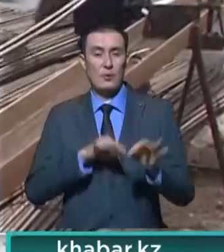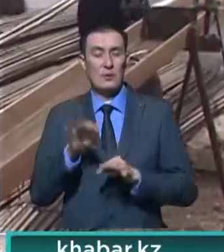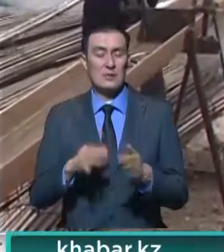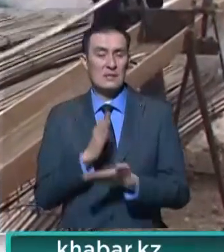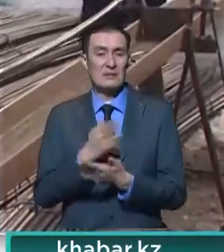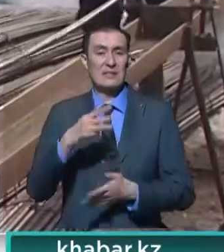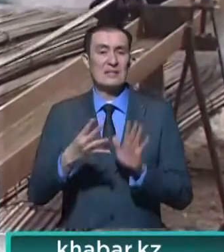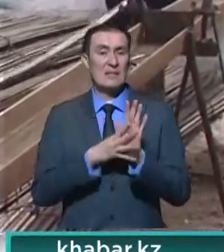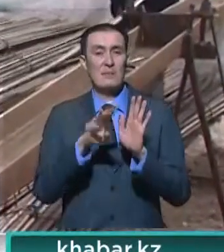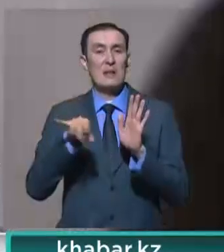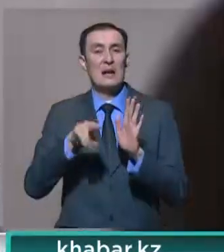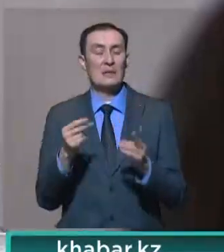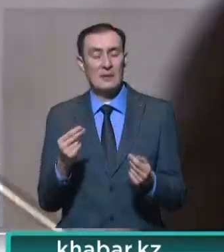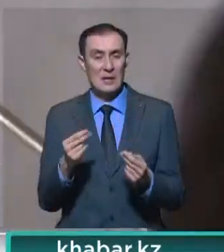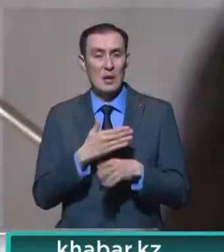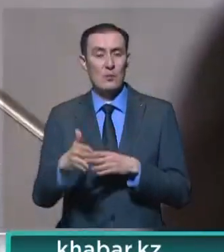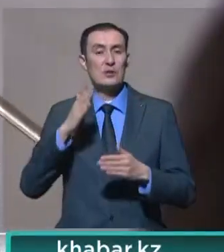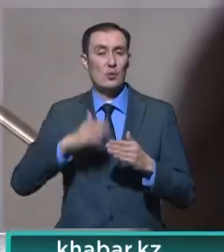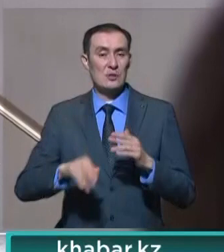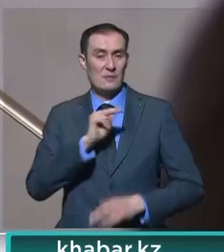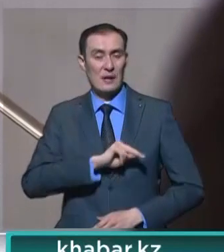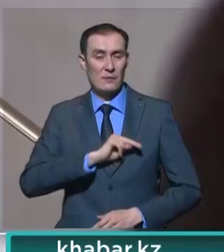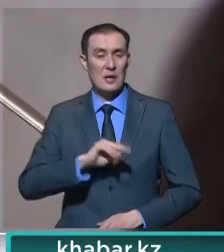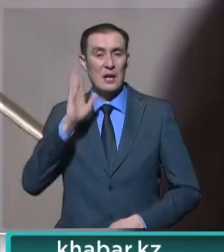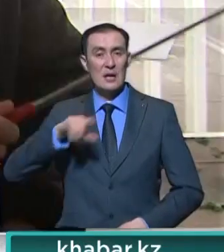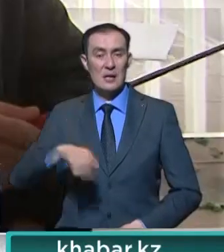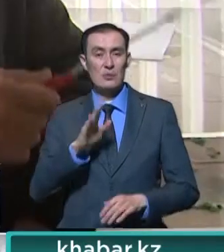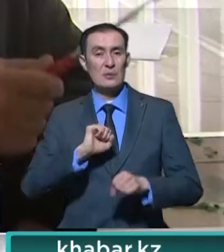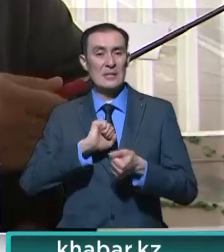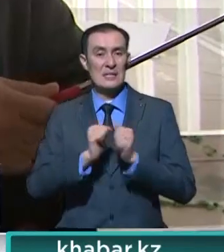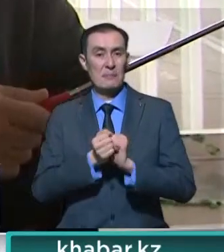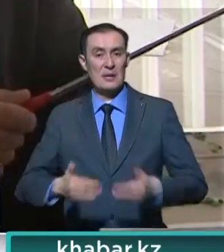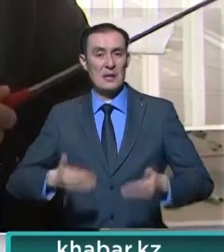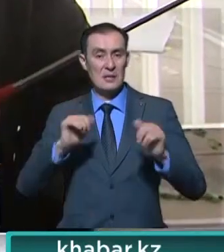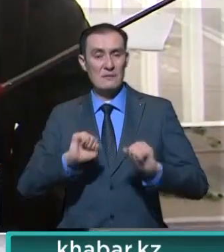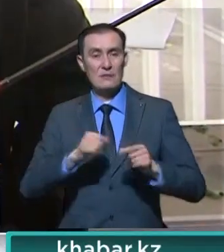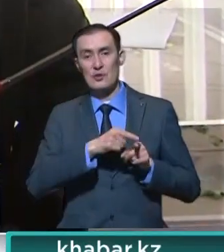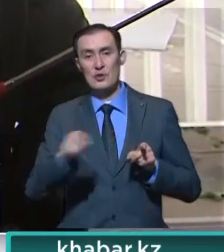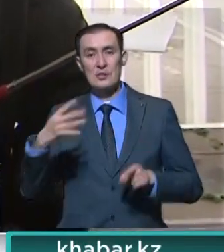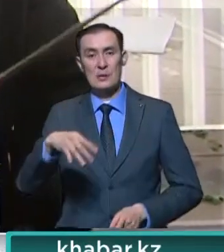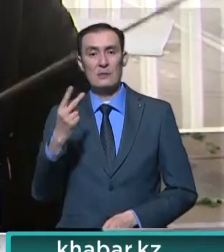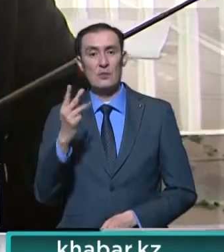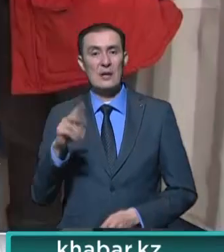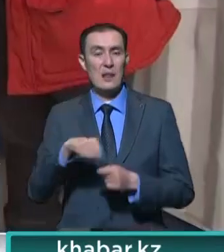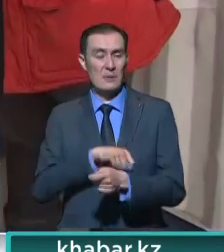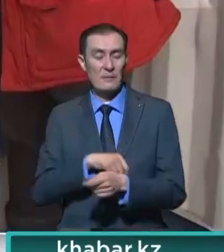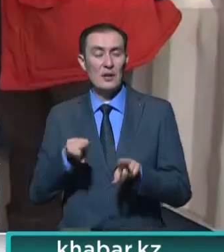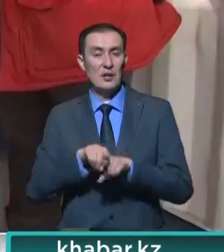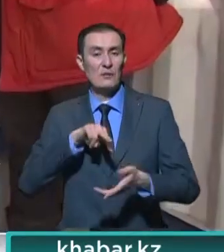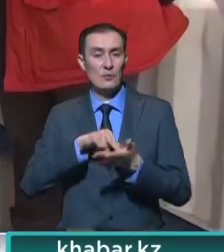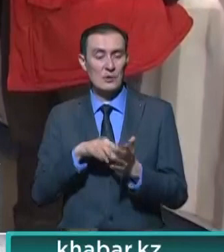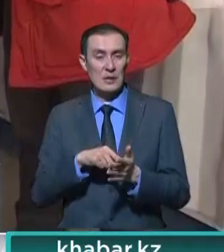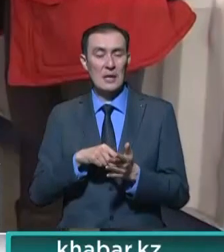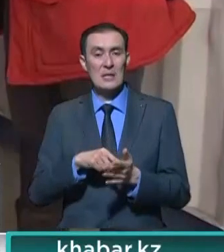составляет 39 миллиардов тенге. После завершения работ берега реки будут забетонированы на участке 42 километра. Кроме того, предусмотрена